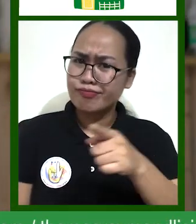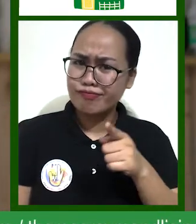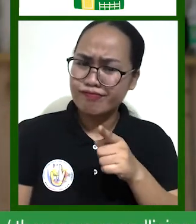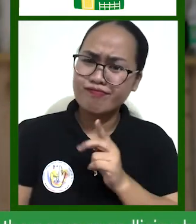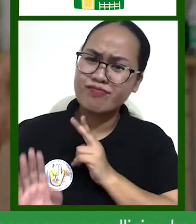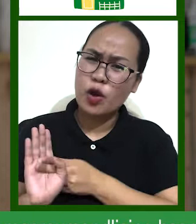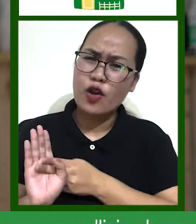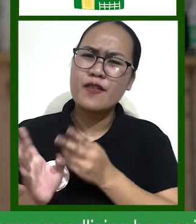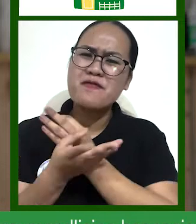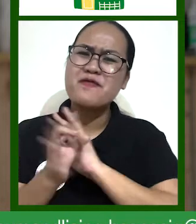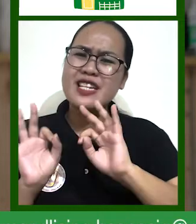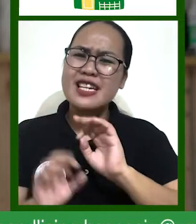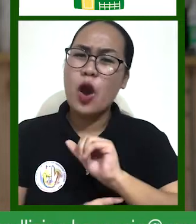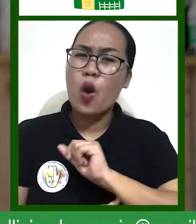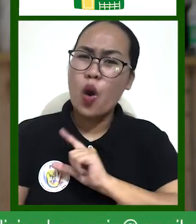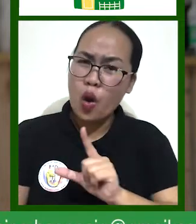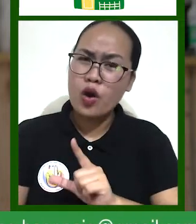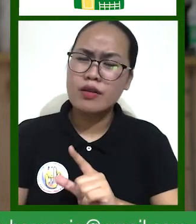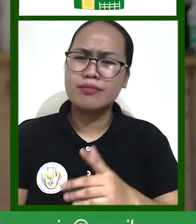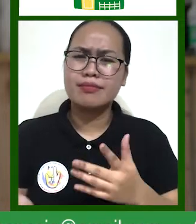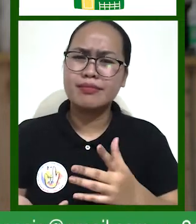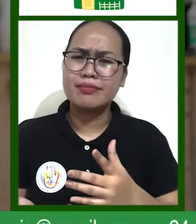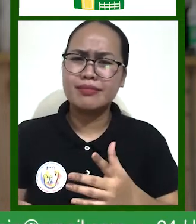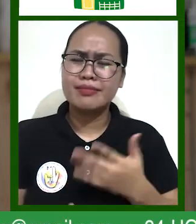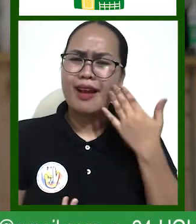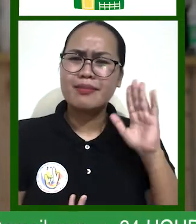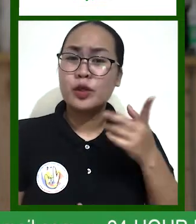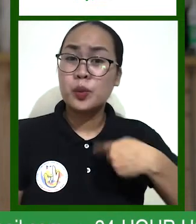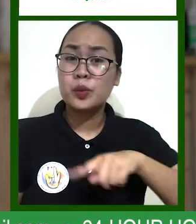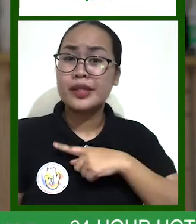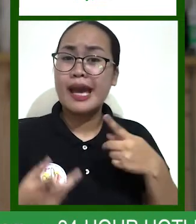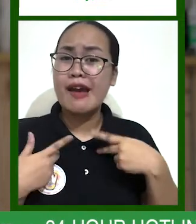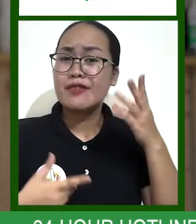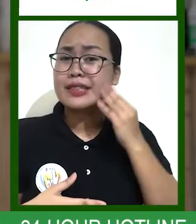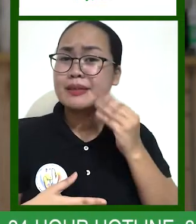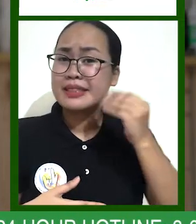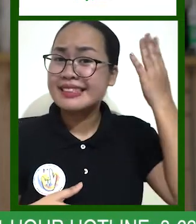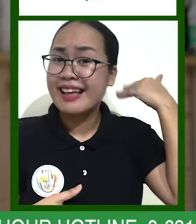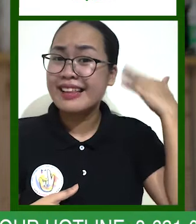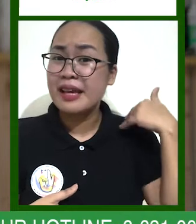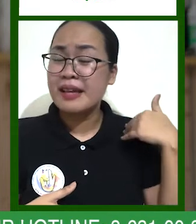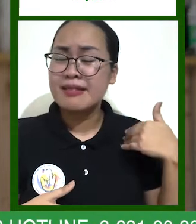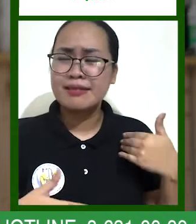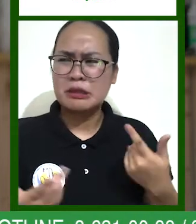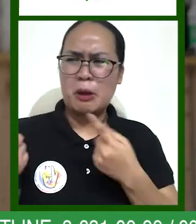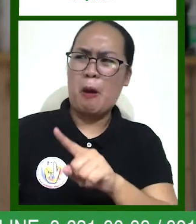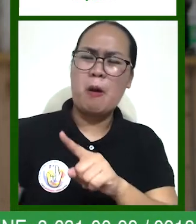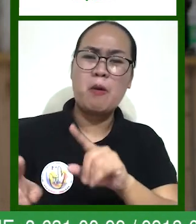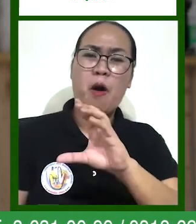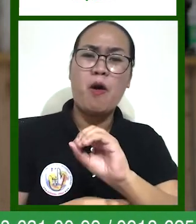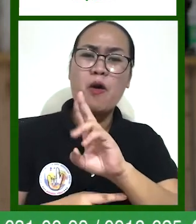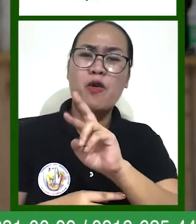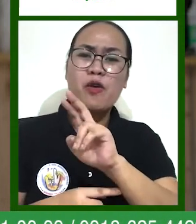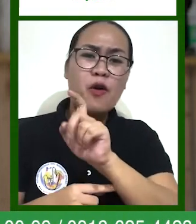lang siya, free for all. Na parang yung ewan ko kami, nakagawian namin ng mga bata kami, basta pupunta lang kaming court. 'Di ba, kung mayroong